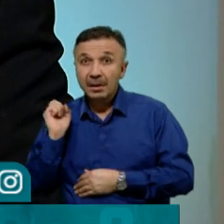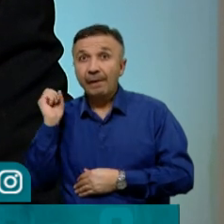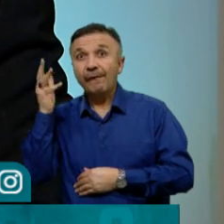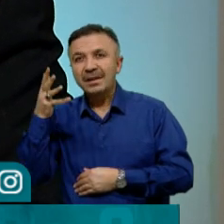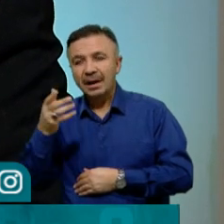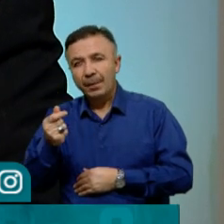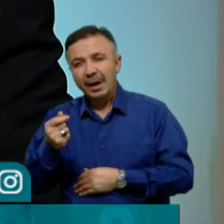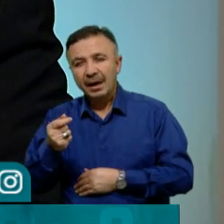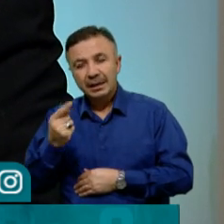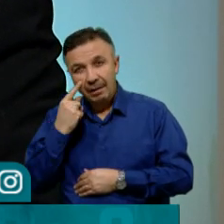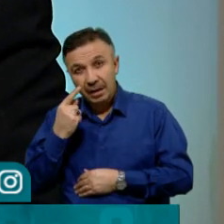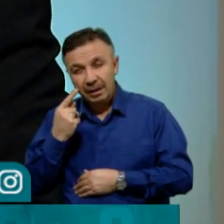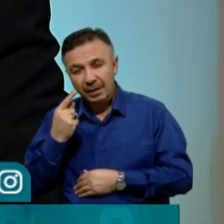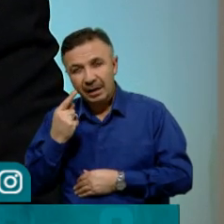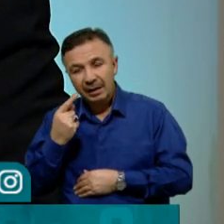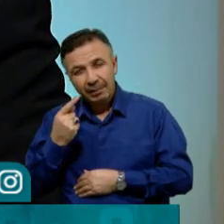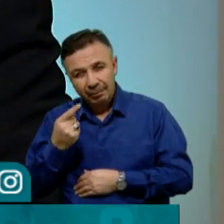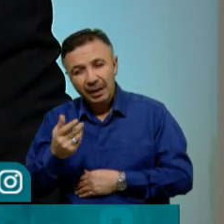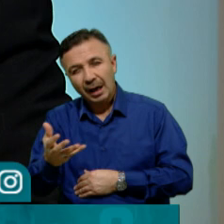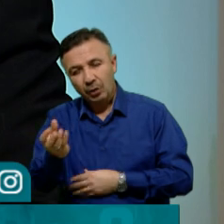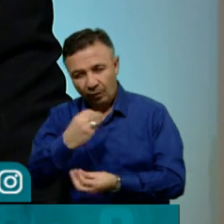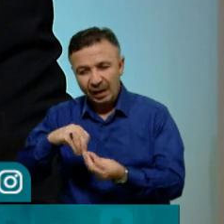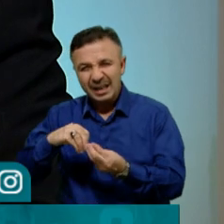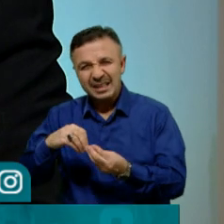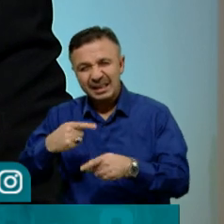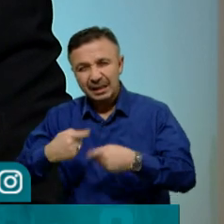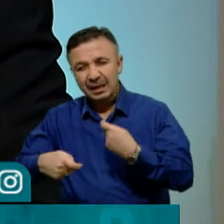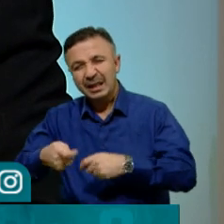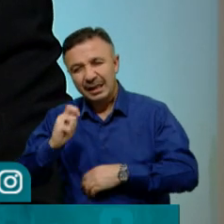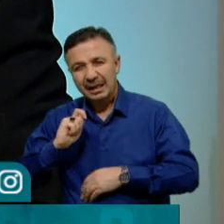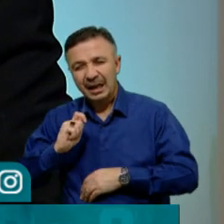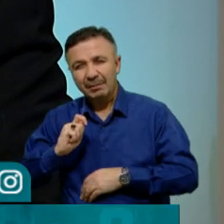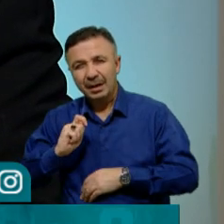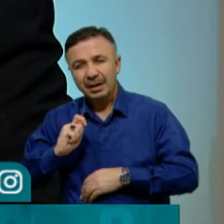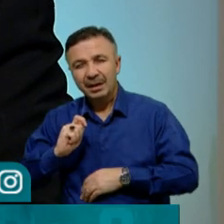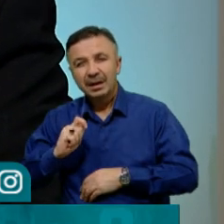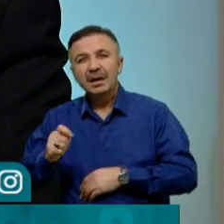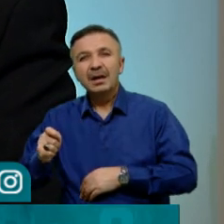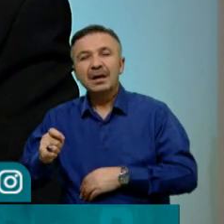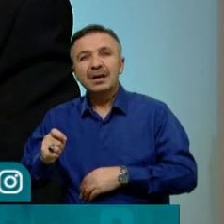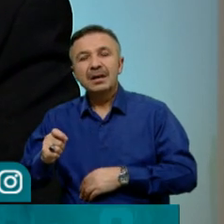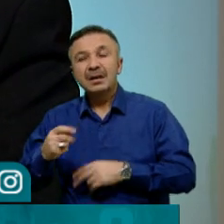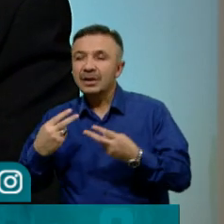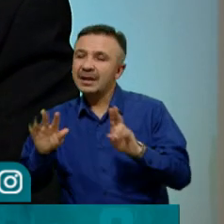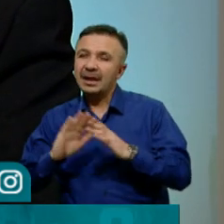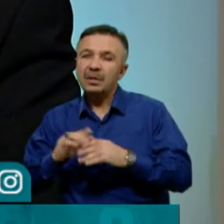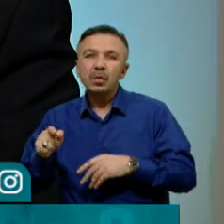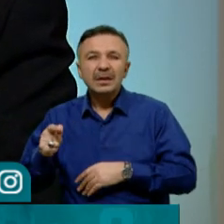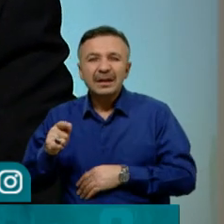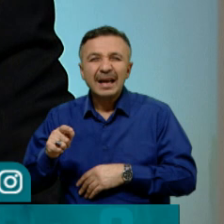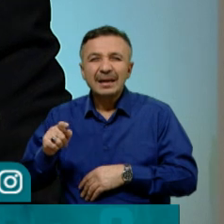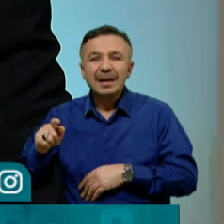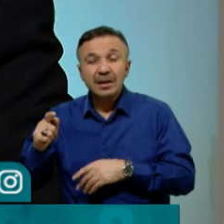böyle faizli krediyi almak caiz değildir Bunun tek yolu zarurettir zaruret durumu da